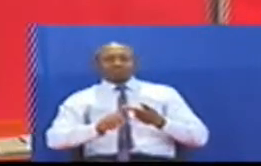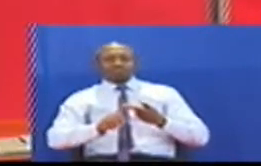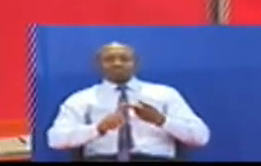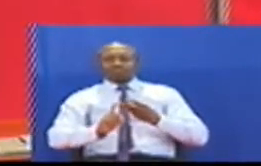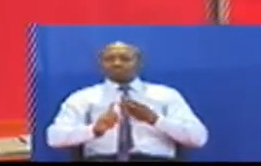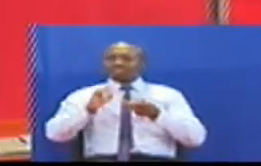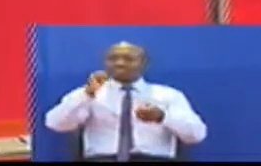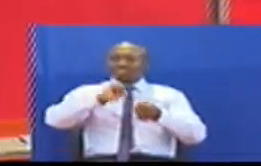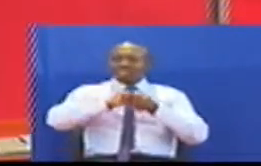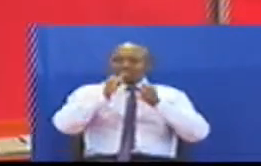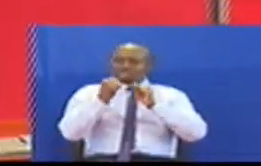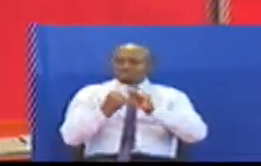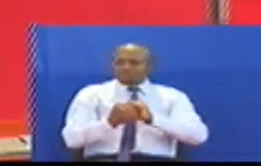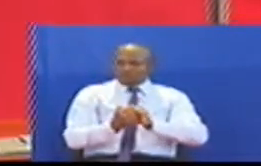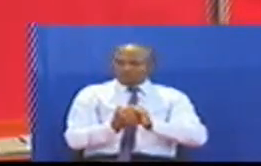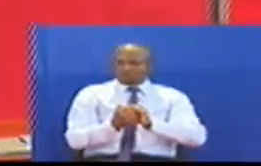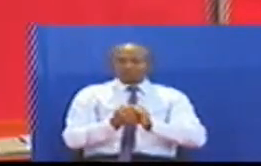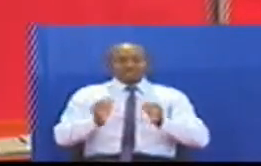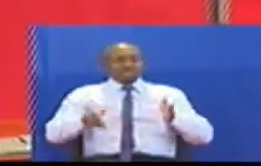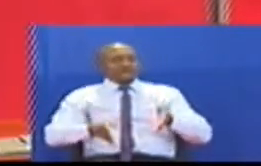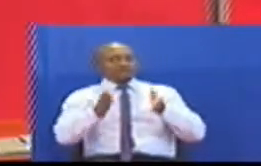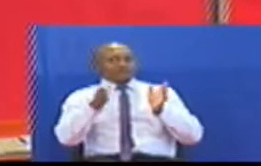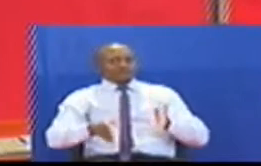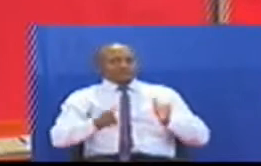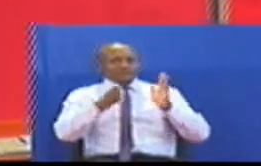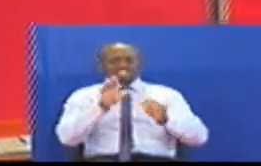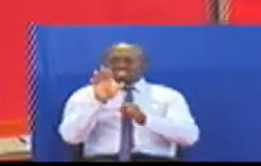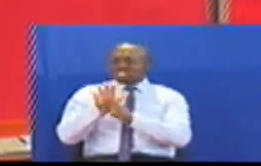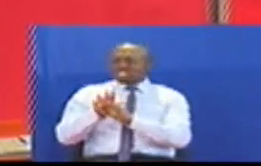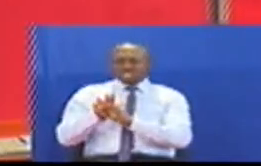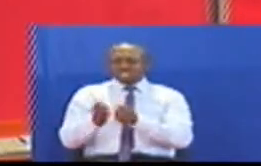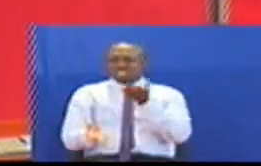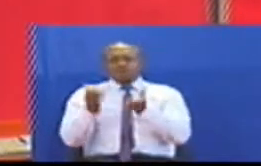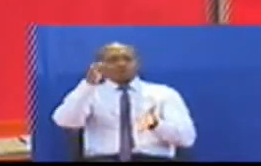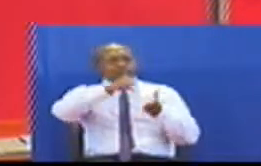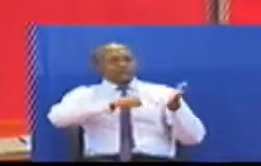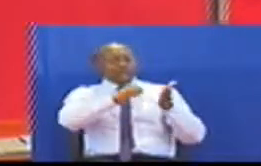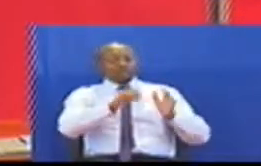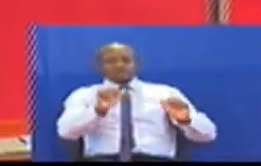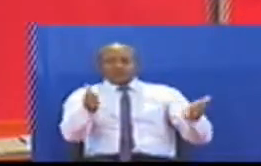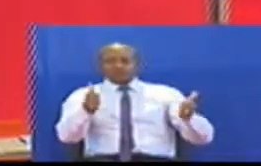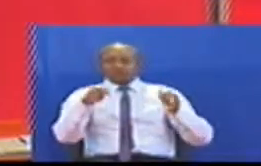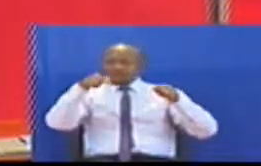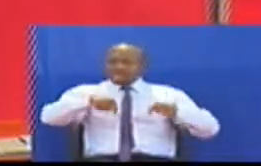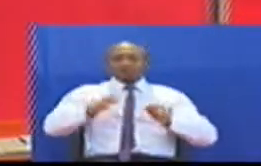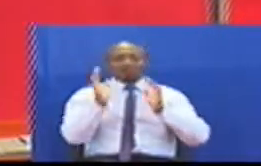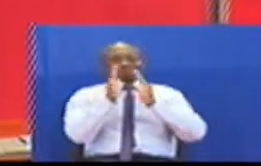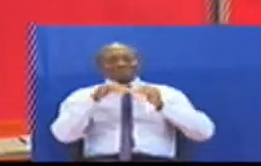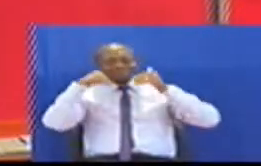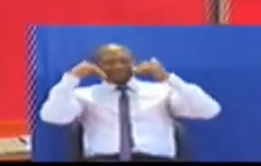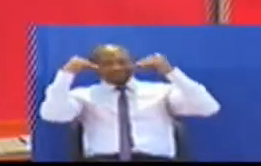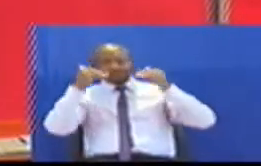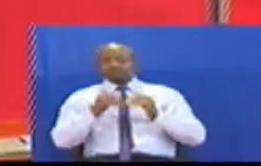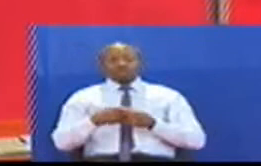lilikuwa ni tatizo, tulikuwa na matatizo ya barabara. Barabara zetu nyingi hazikuwa katika kiwango cha lami. Leo nafurahi umpelekee salamu